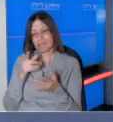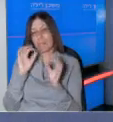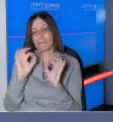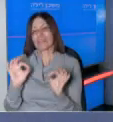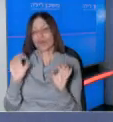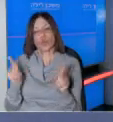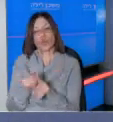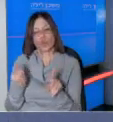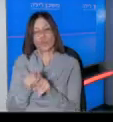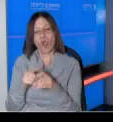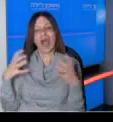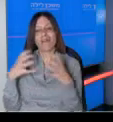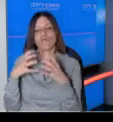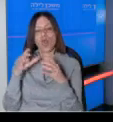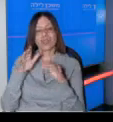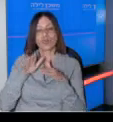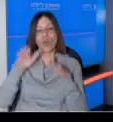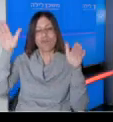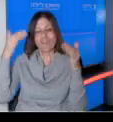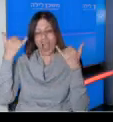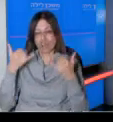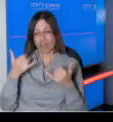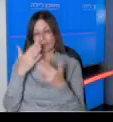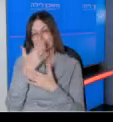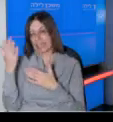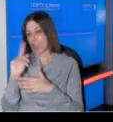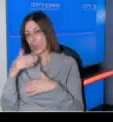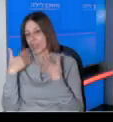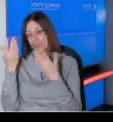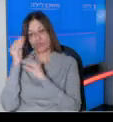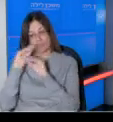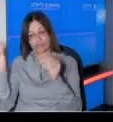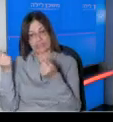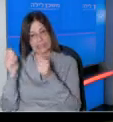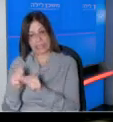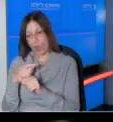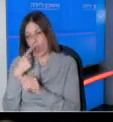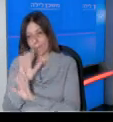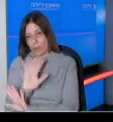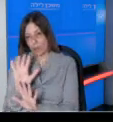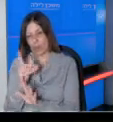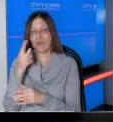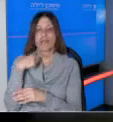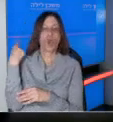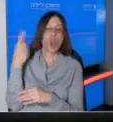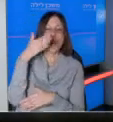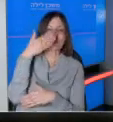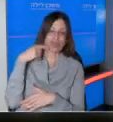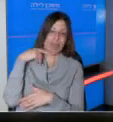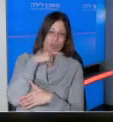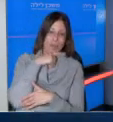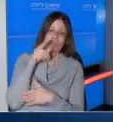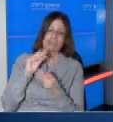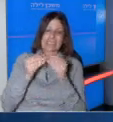בדיוק כמו גם חברות התעופה עכשיו, שמצד אחד לא נתנו שום הכרזה על סגר, אבל גם כל המדינות האלה האדומות,